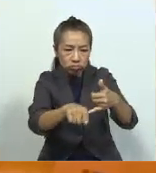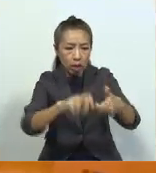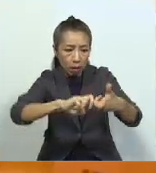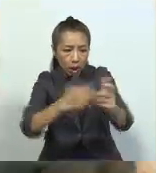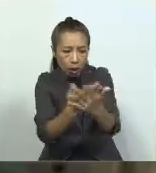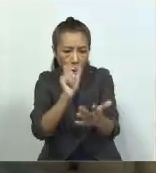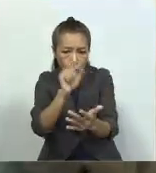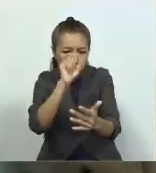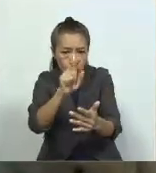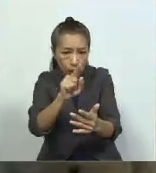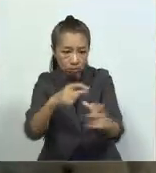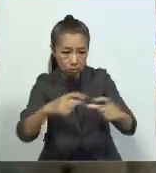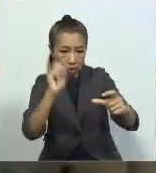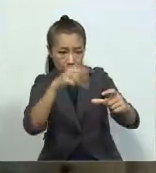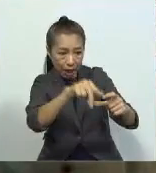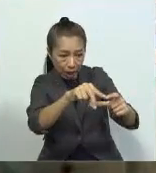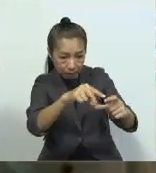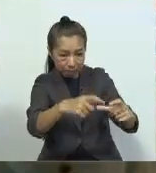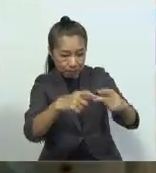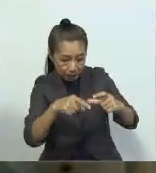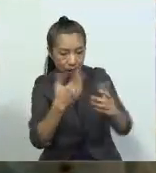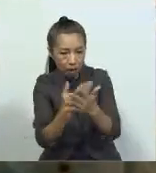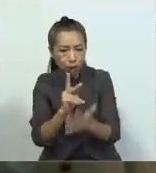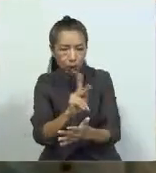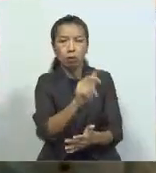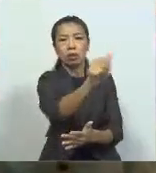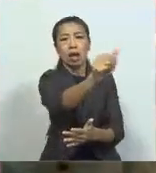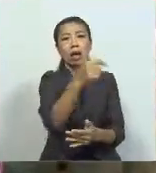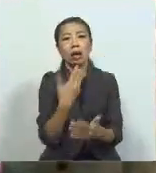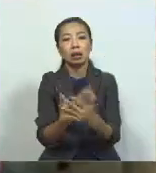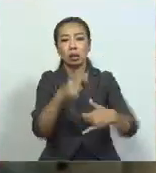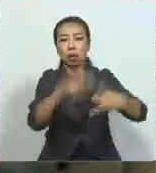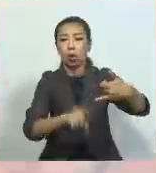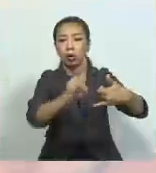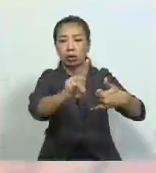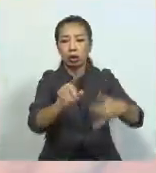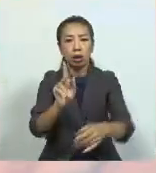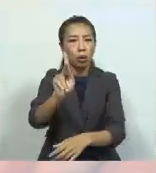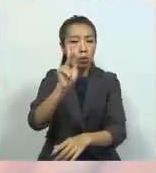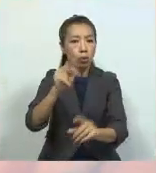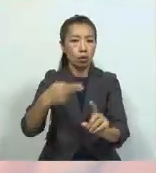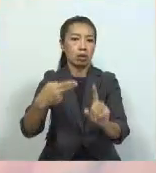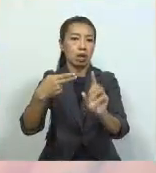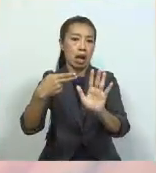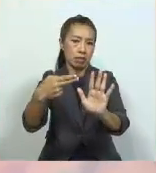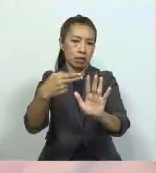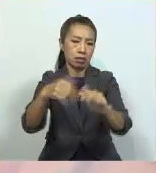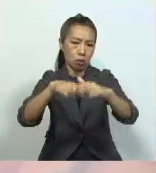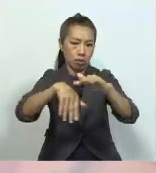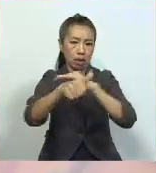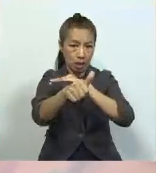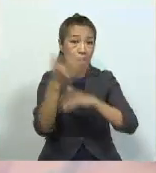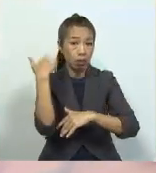ให้กับผู้ที่ถือบัตรสวัสดิการแห่งรัฐและประชาชนทั่วไปวงเงินรายละไม่เกิน 50,000 บาทได้